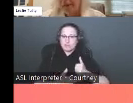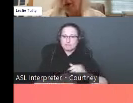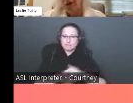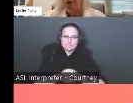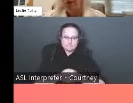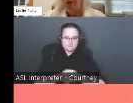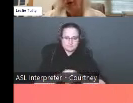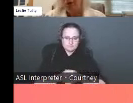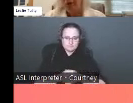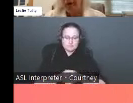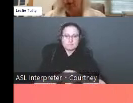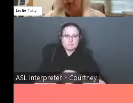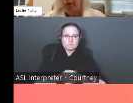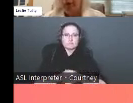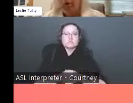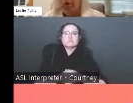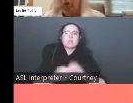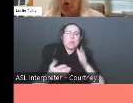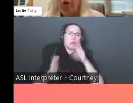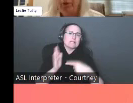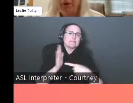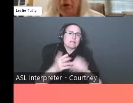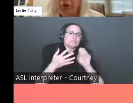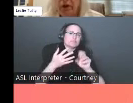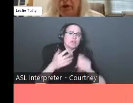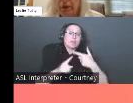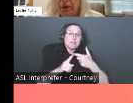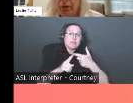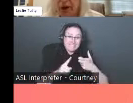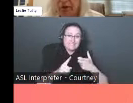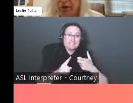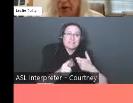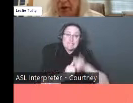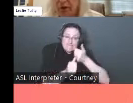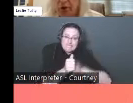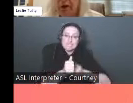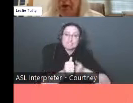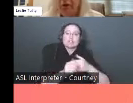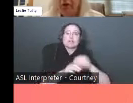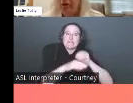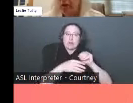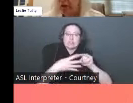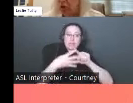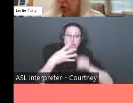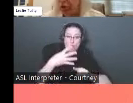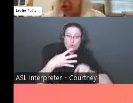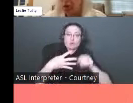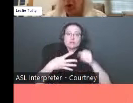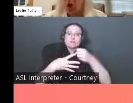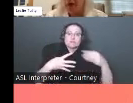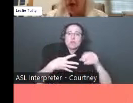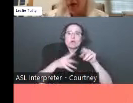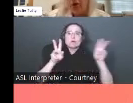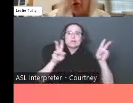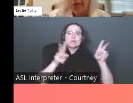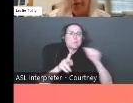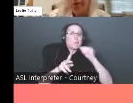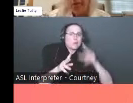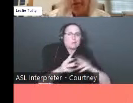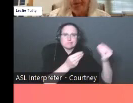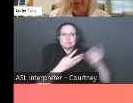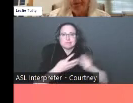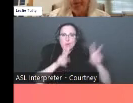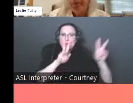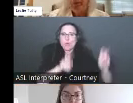certaines ont fait donc du counseling de couple, peu ont dit que c'était utile et je vais vous donner